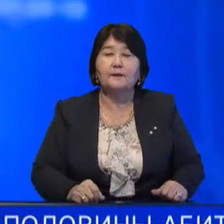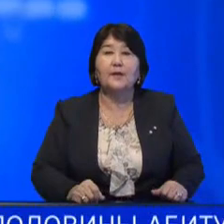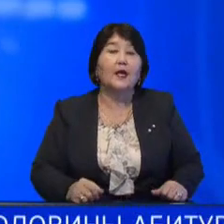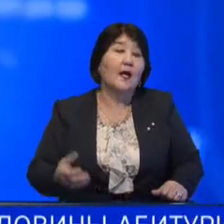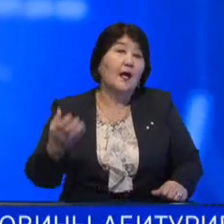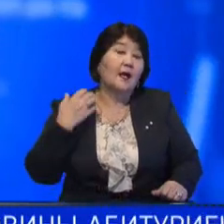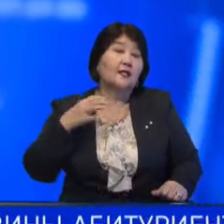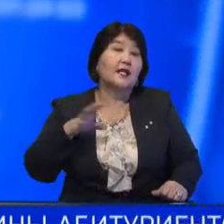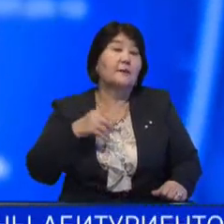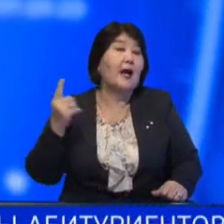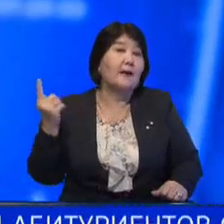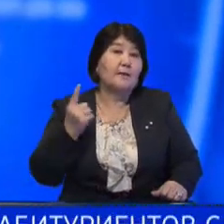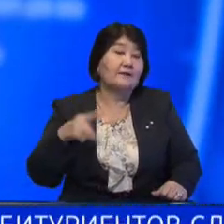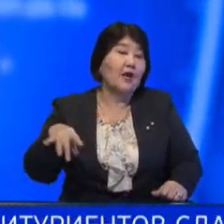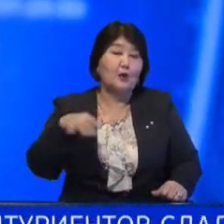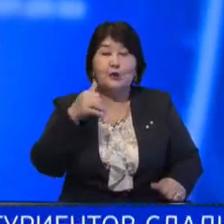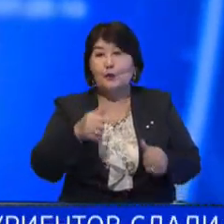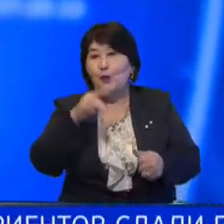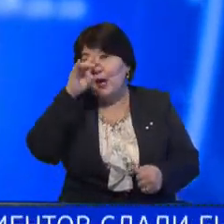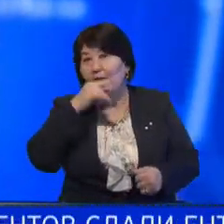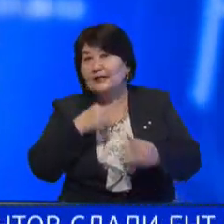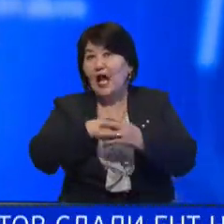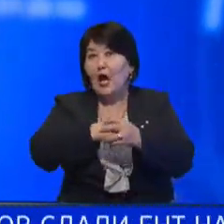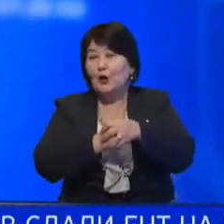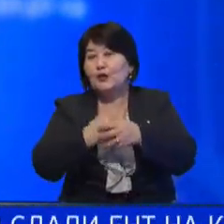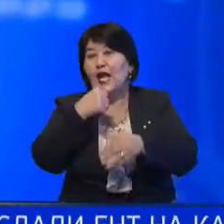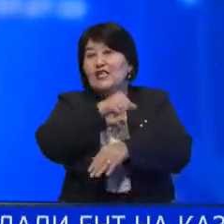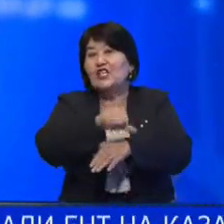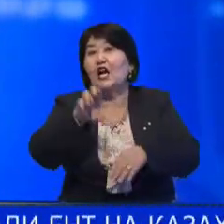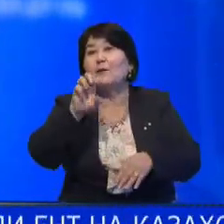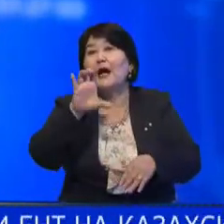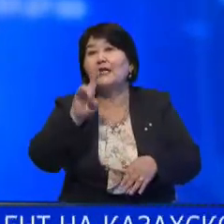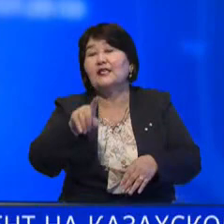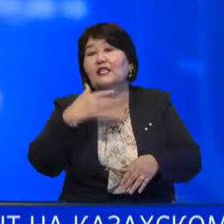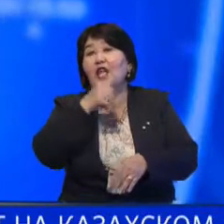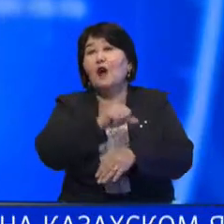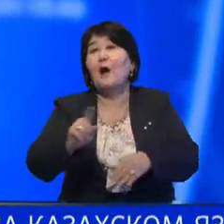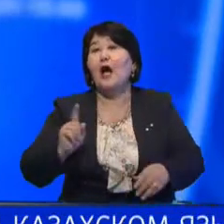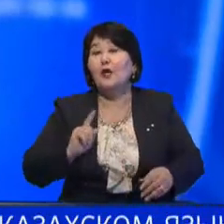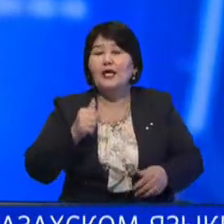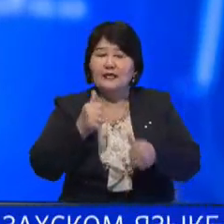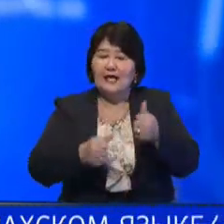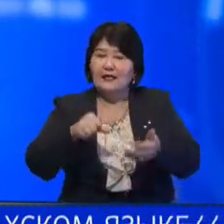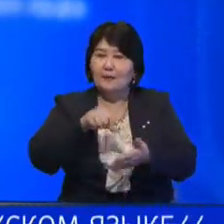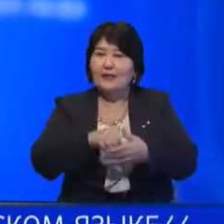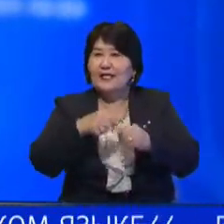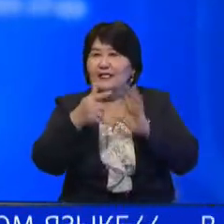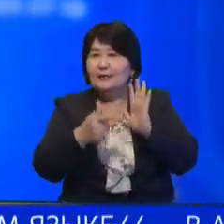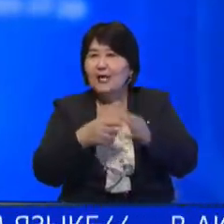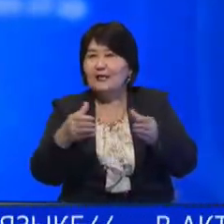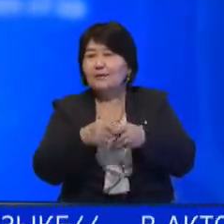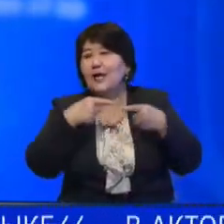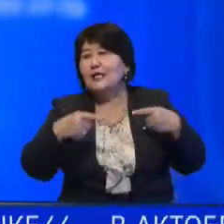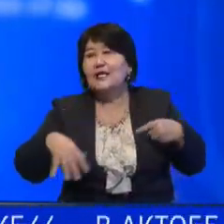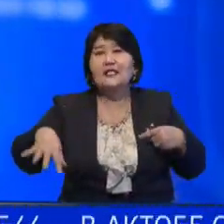В Кызылорде прошел первый республиканский турнир по казах-куресу «Шекара Барысы» среди пограничников. В соревнованиях приняли участие 17 команд